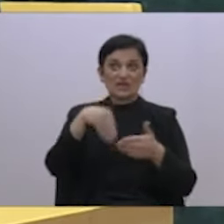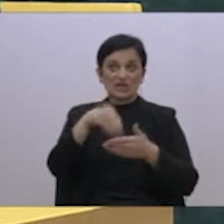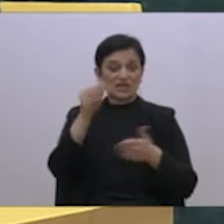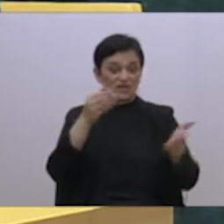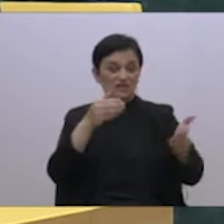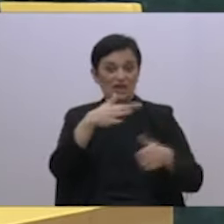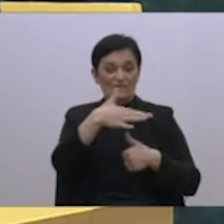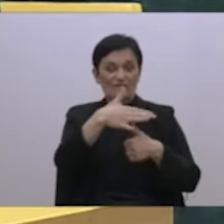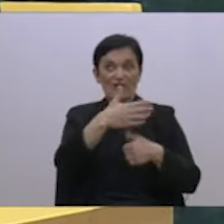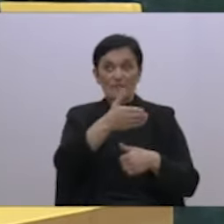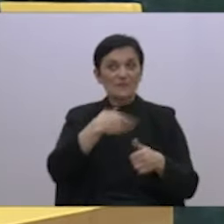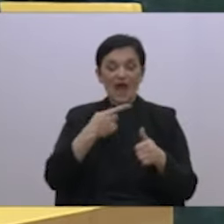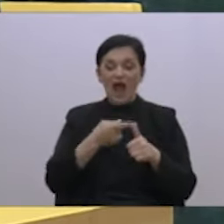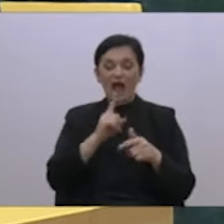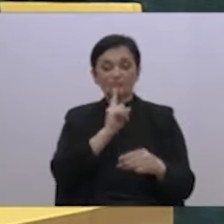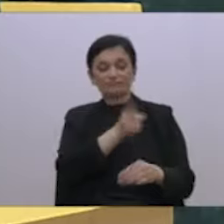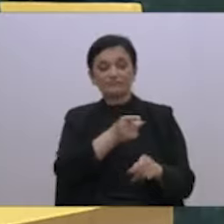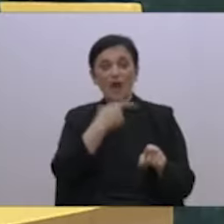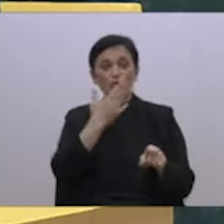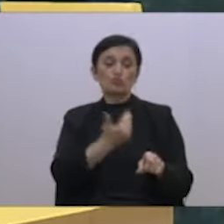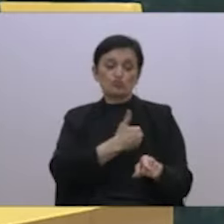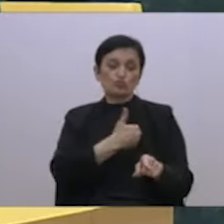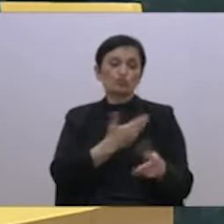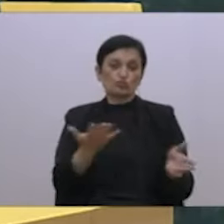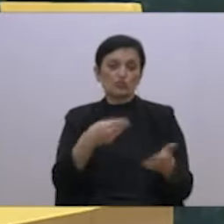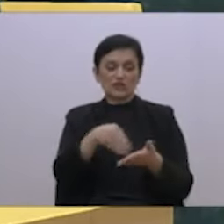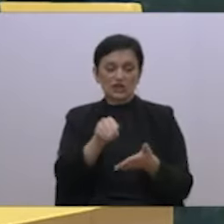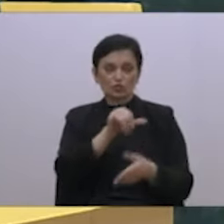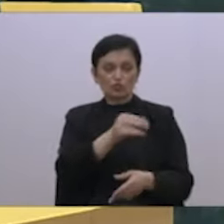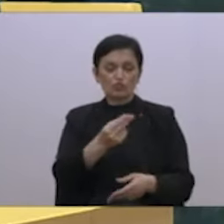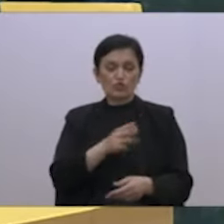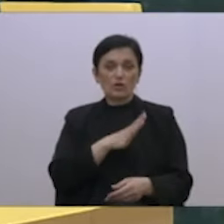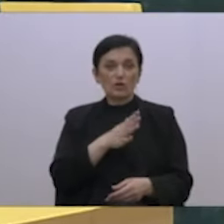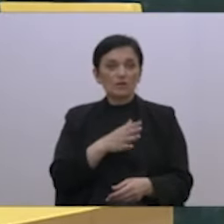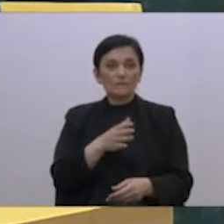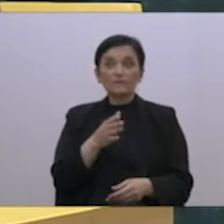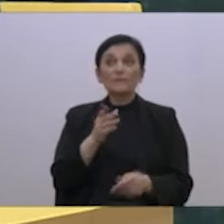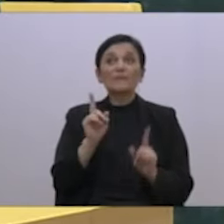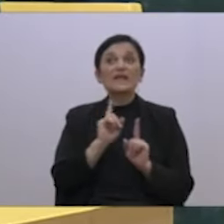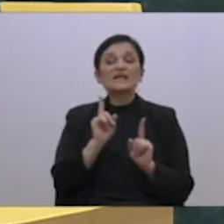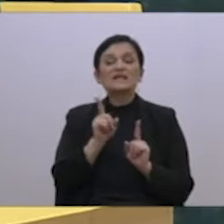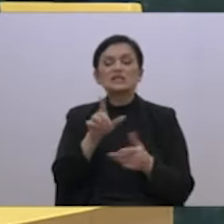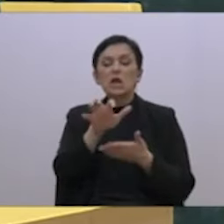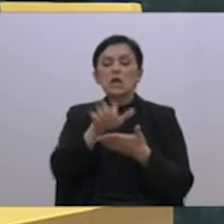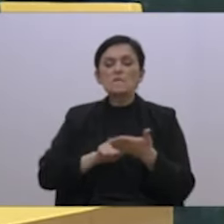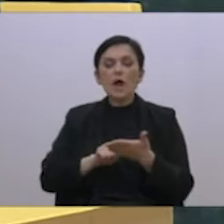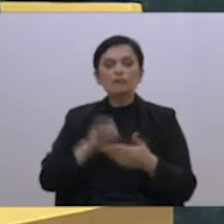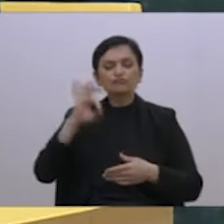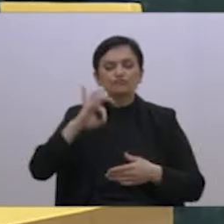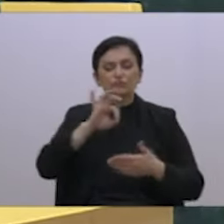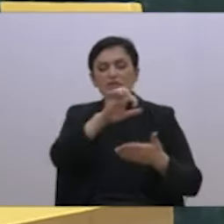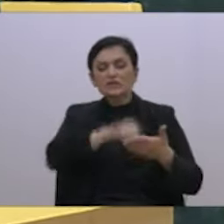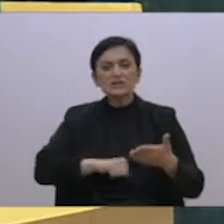ვერტფრენი აგერ არ დავასახელე ბუარს მაგრამ მე რა უნდოდა და იყიდა კონდა ფული რითი იბეგრება ეს